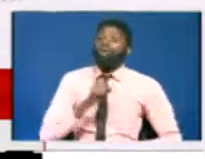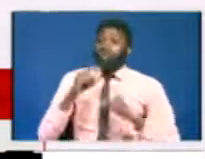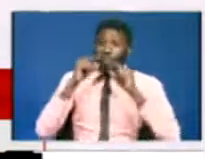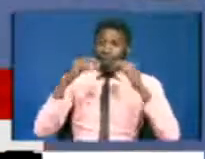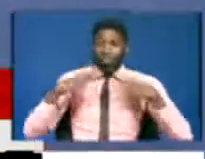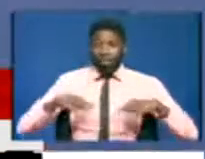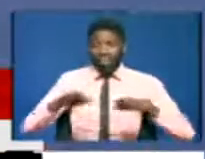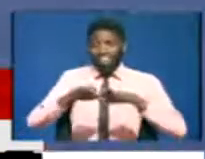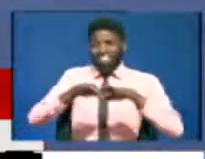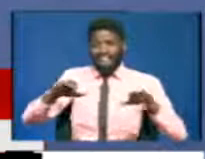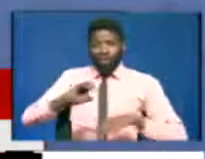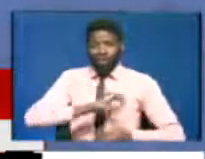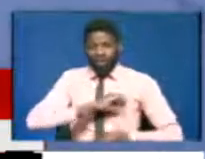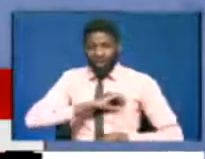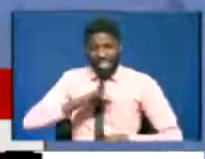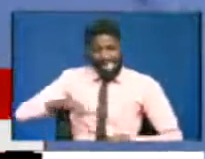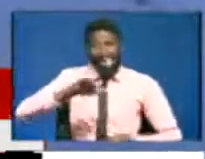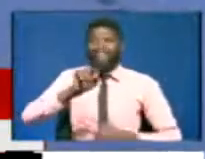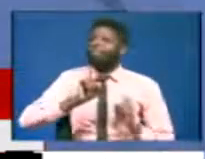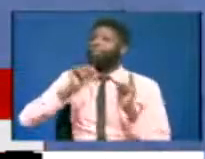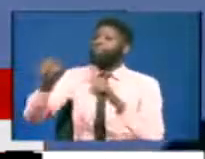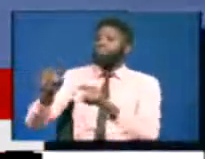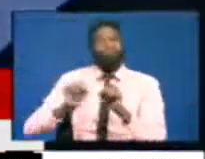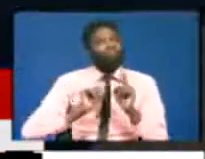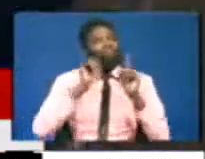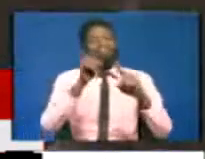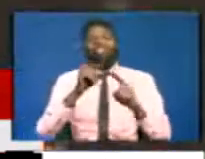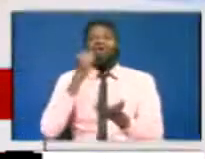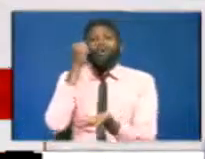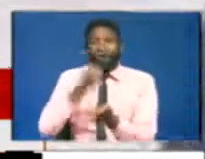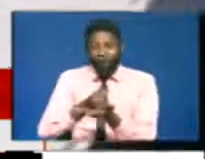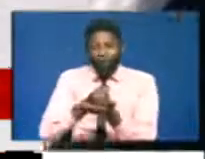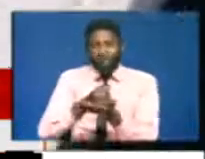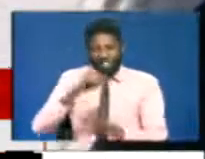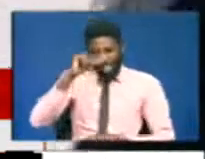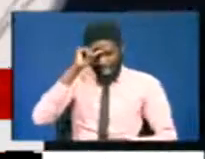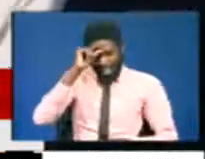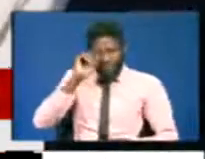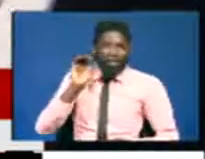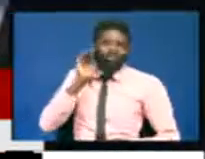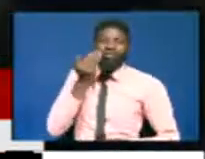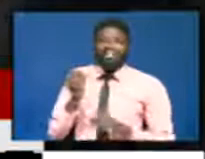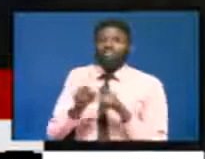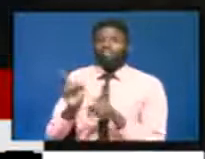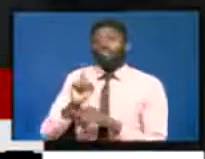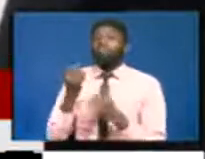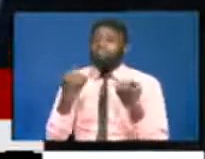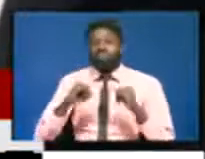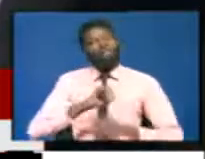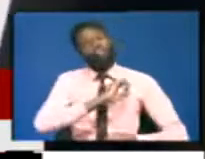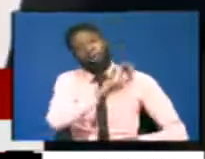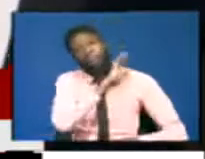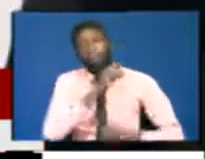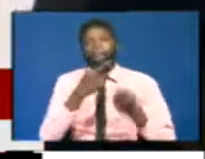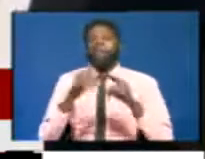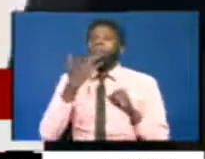hilo wamekuwa wakitembelea afisi kadhaa za serikali katika kaunti ya Isiolo na Nairobi kuwasilisha malalamishi yao, na wameahidiwa kuwa